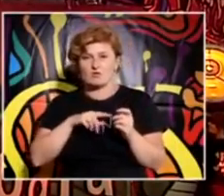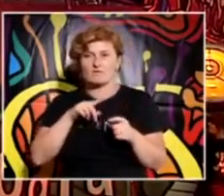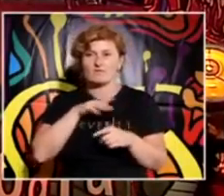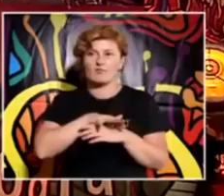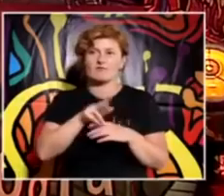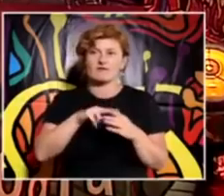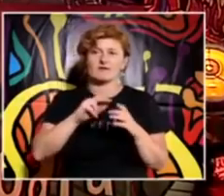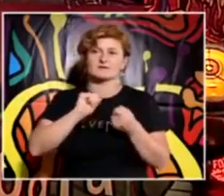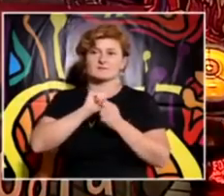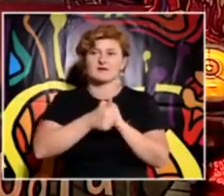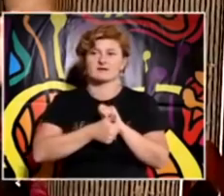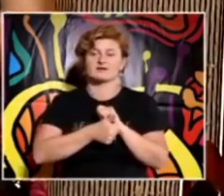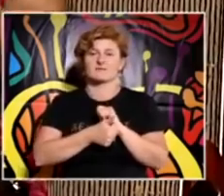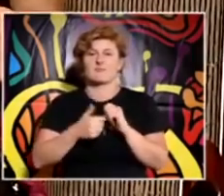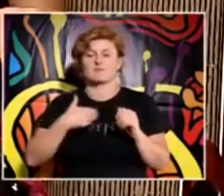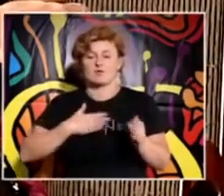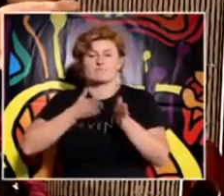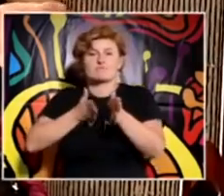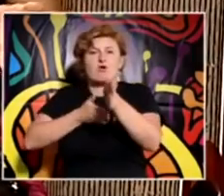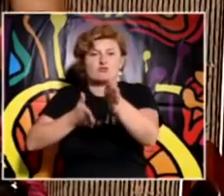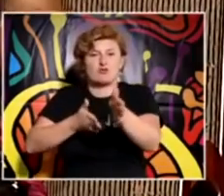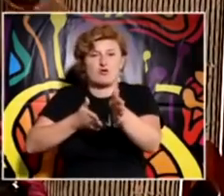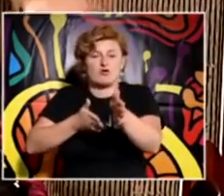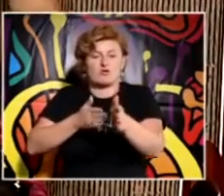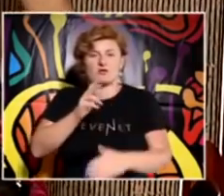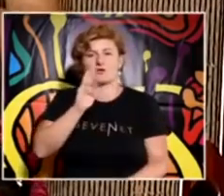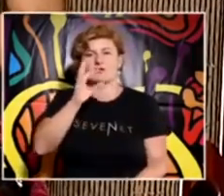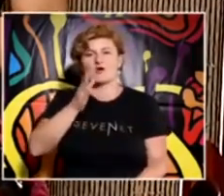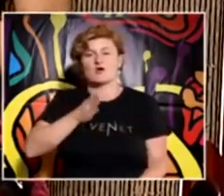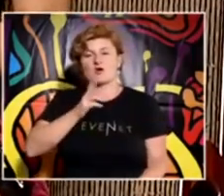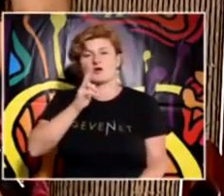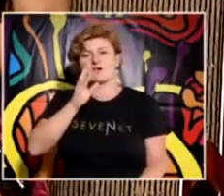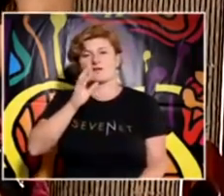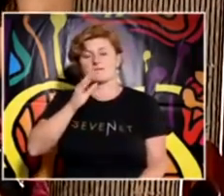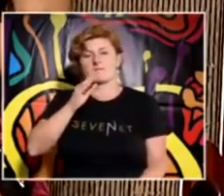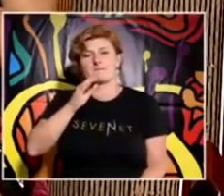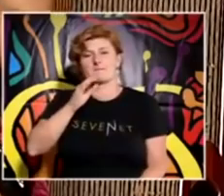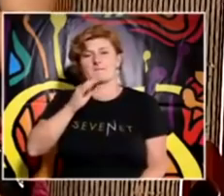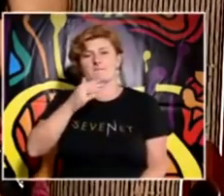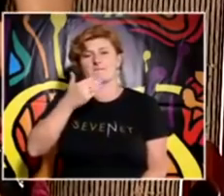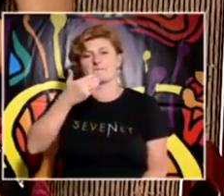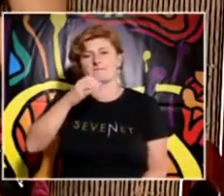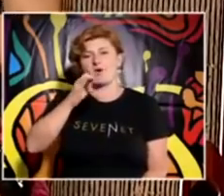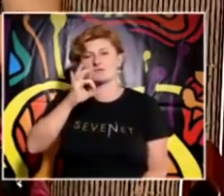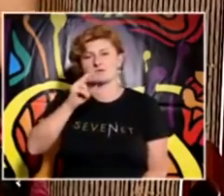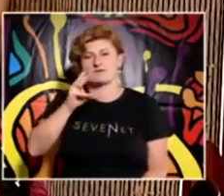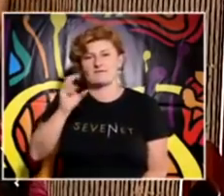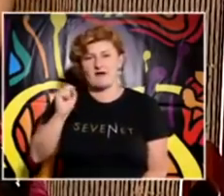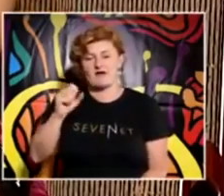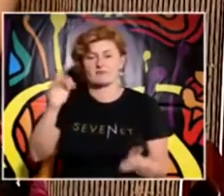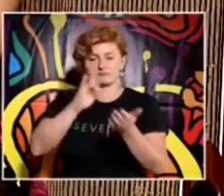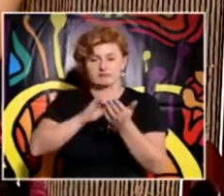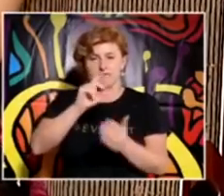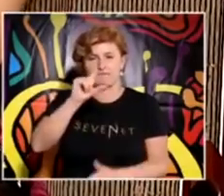zmiany. Na przykład jadąc koleją transsyberyjską, początkowo mieliśmy jechać z Moskwy do Pekinu ze stopem nad Bajkałem i w